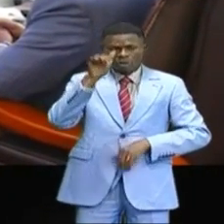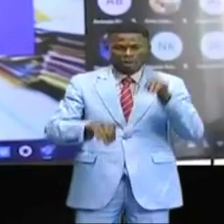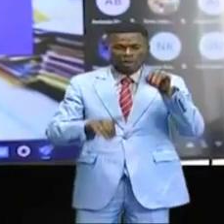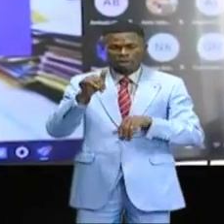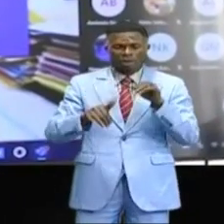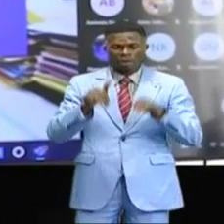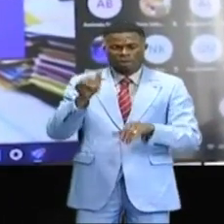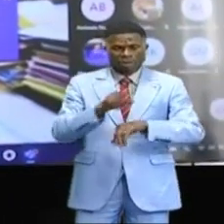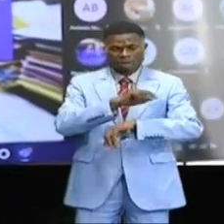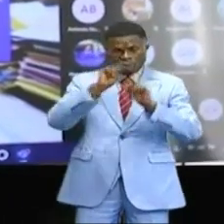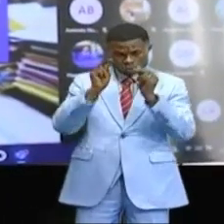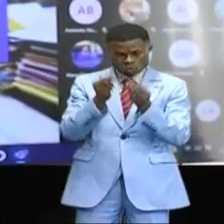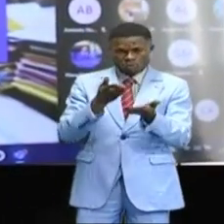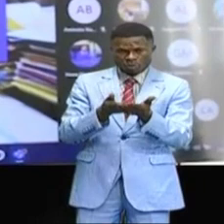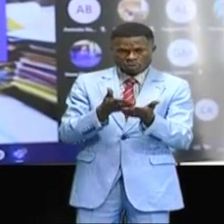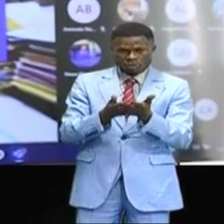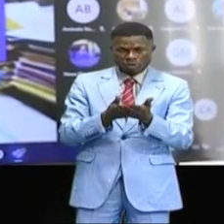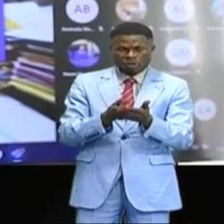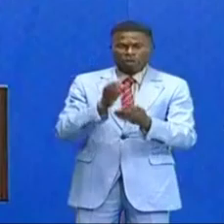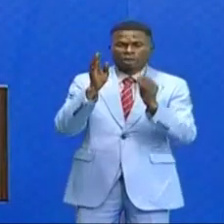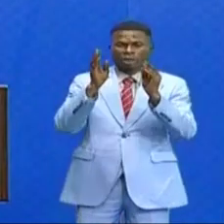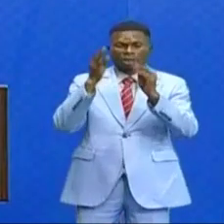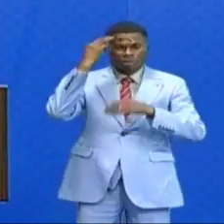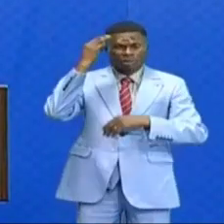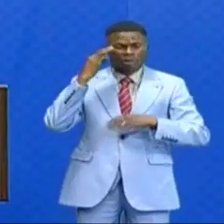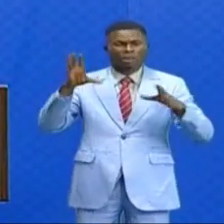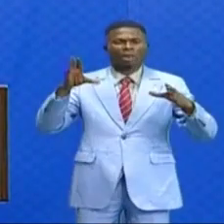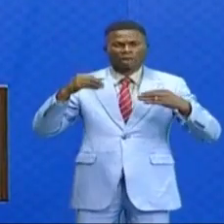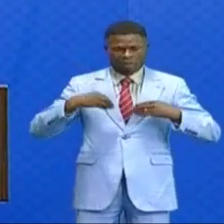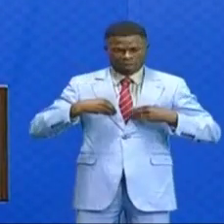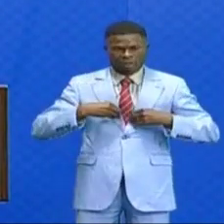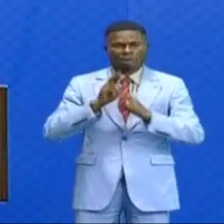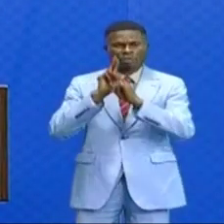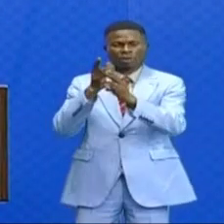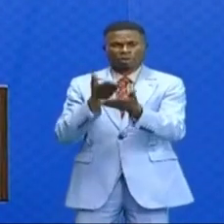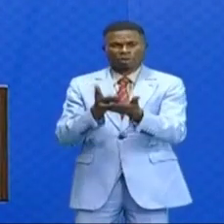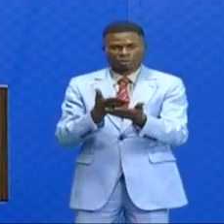de cette commission. Le Conseil a pris acte de ces rapports.